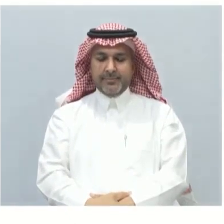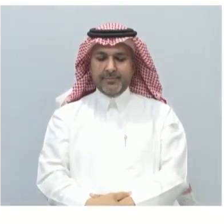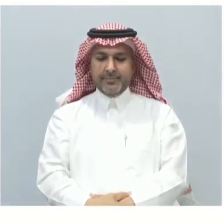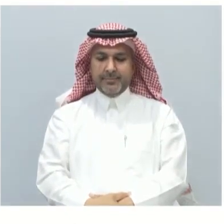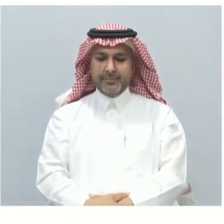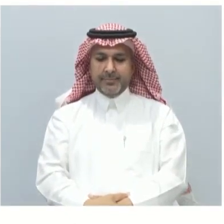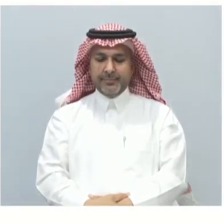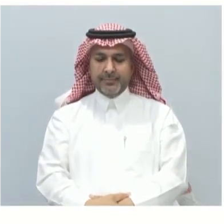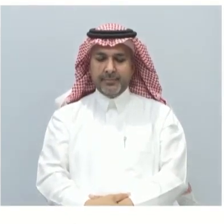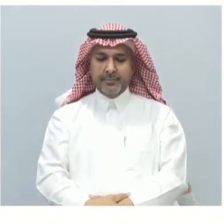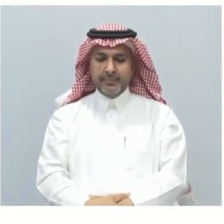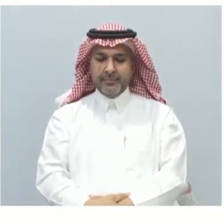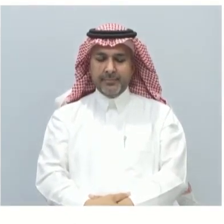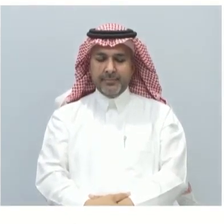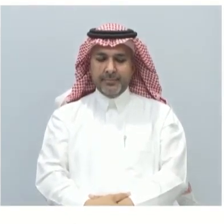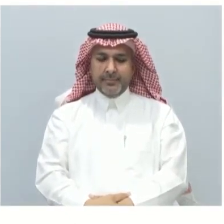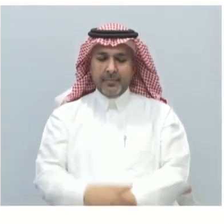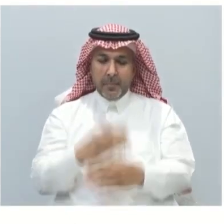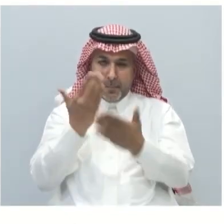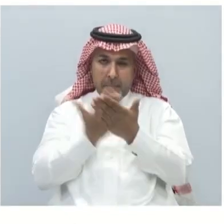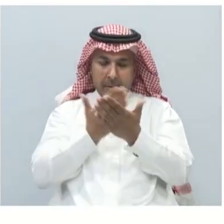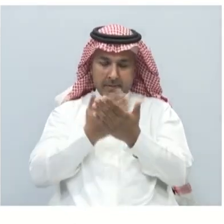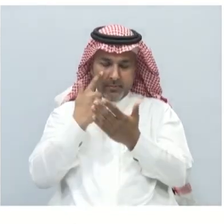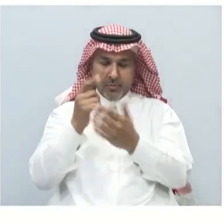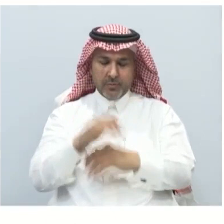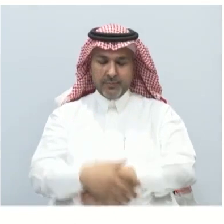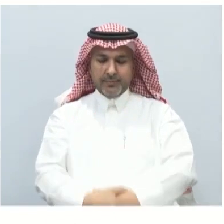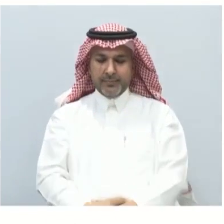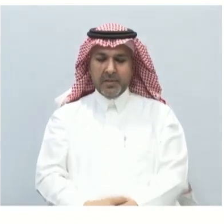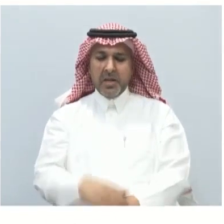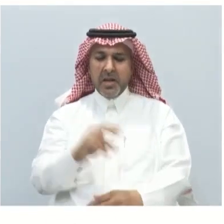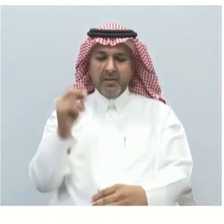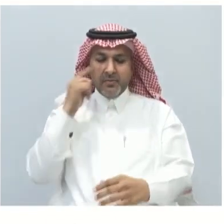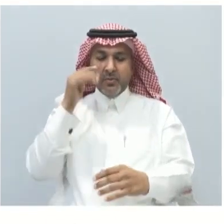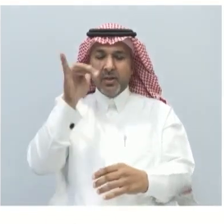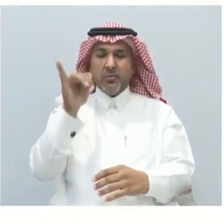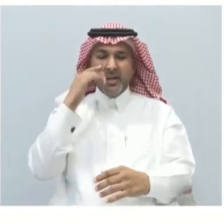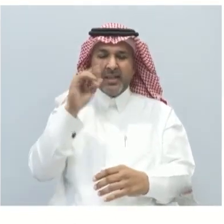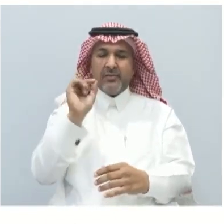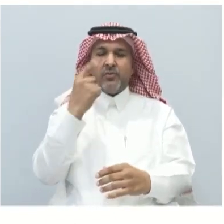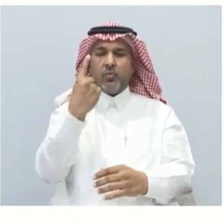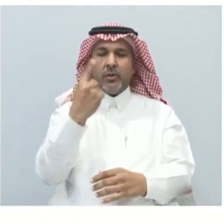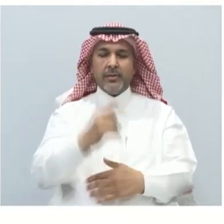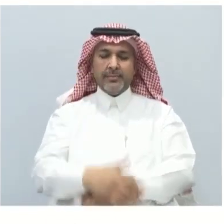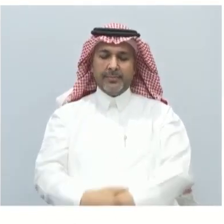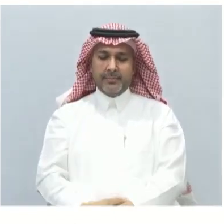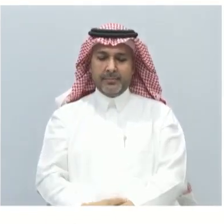يعني بهذا الشكل لو جينا نمثل عند الصفر الواحد نفس المقطع وايد شوفوا معي